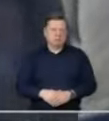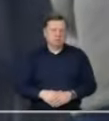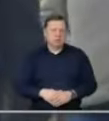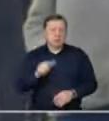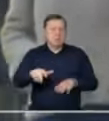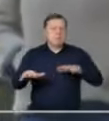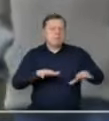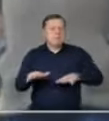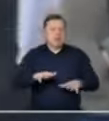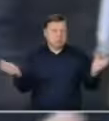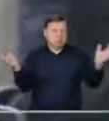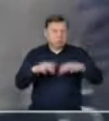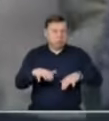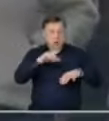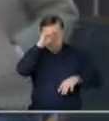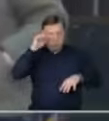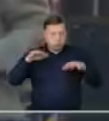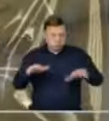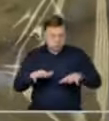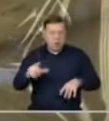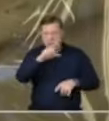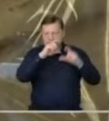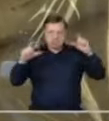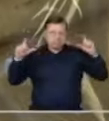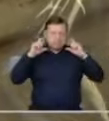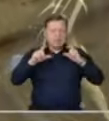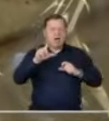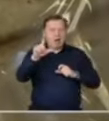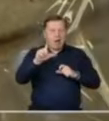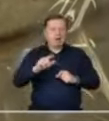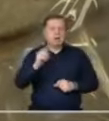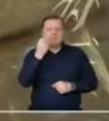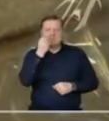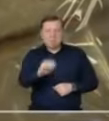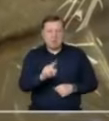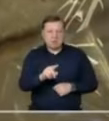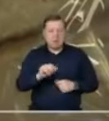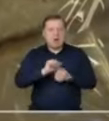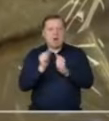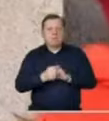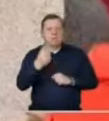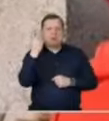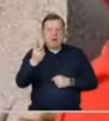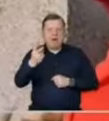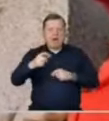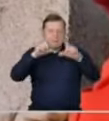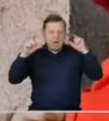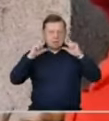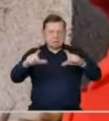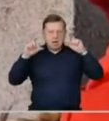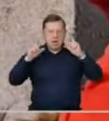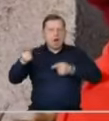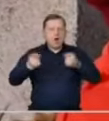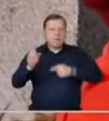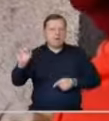miejscach, w których gromadzi się więcej osób, obowiązkowe będzie noszenie maseczek o wyższej klasie ochronnej lub dwóch chirurgicznych jednocześnie. Pogarsza się również